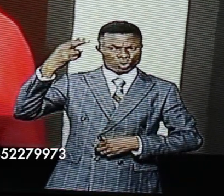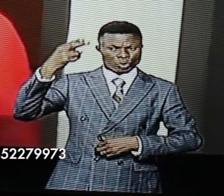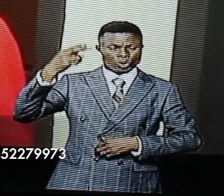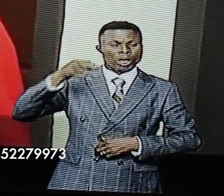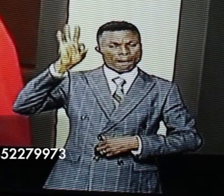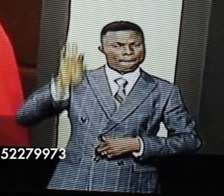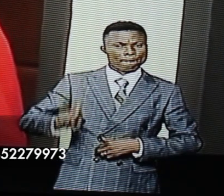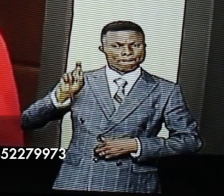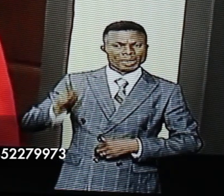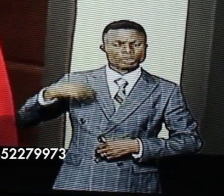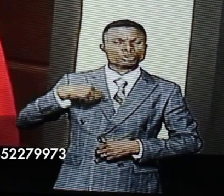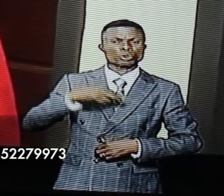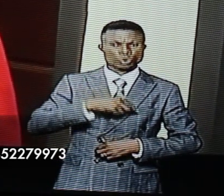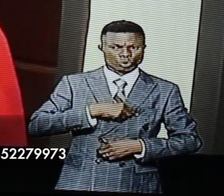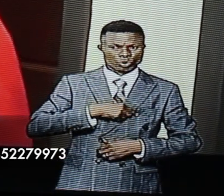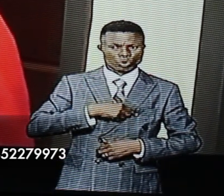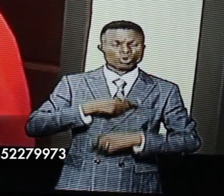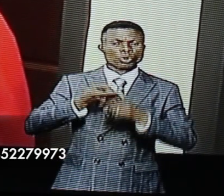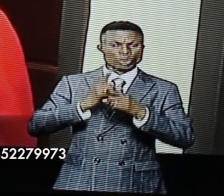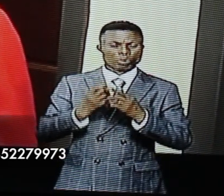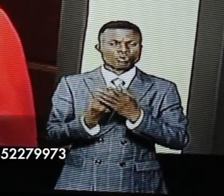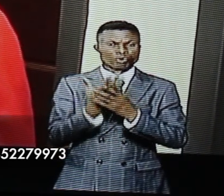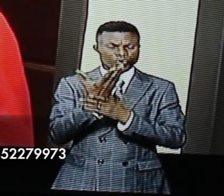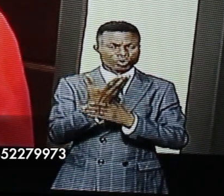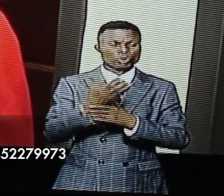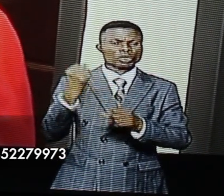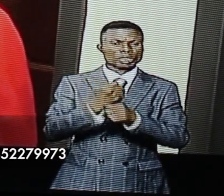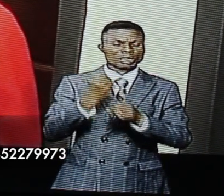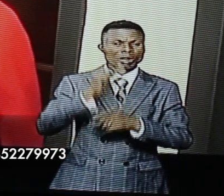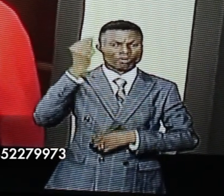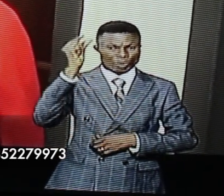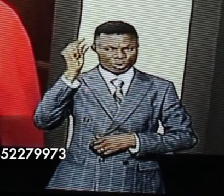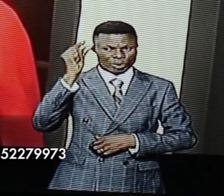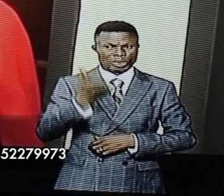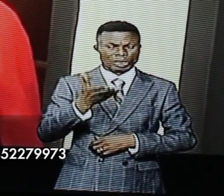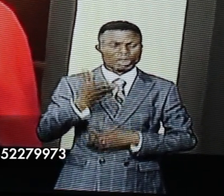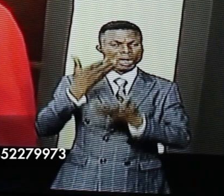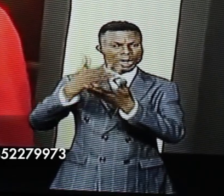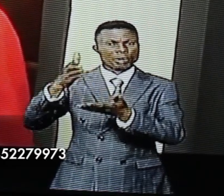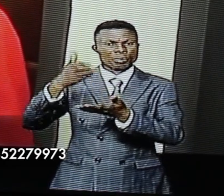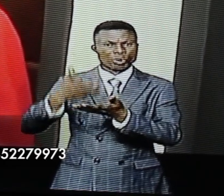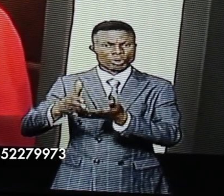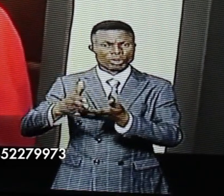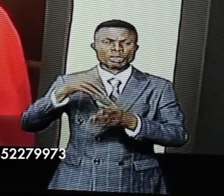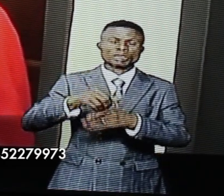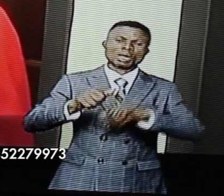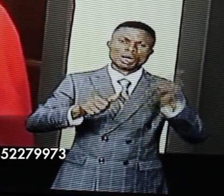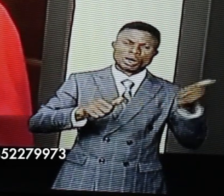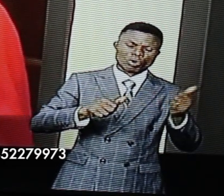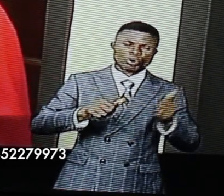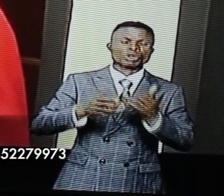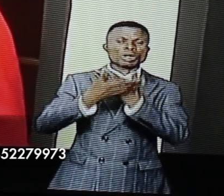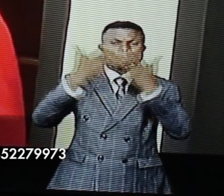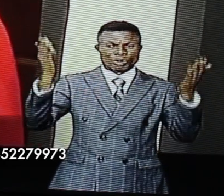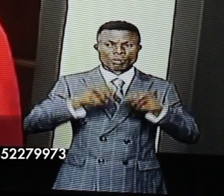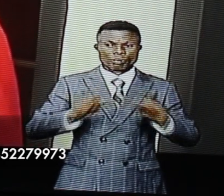ambitions, qui était lié à la production minière, ainsi qu'à la distribution dans certaines bourgades.